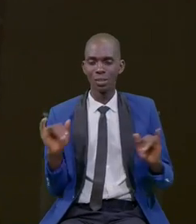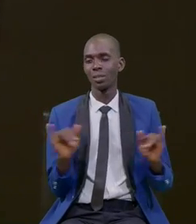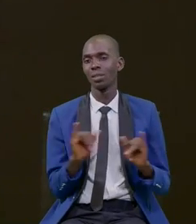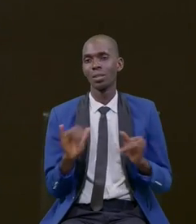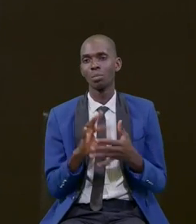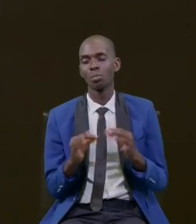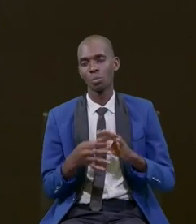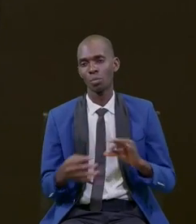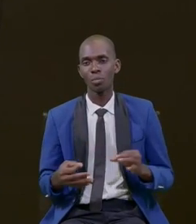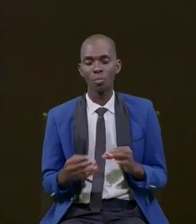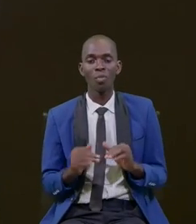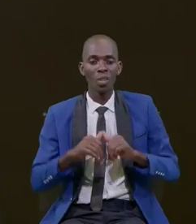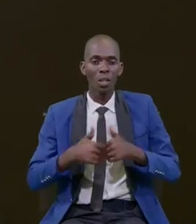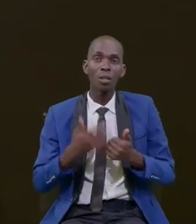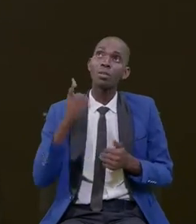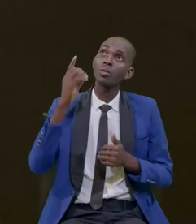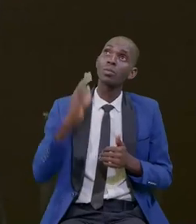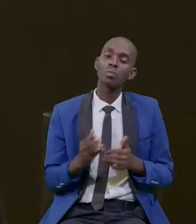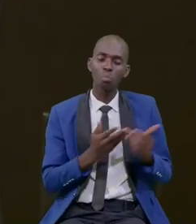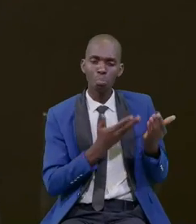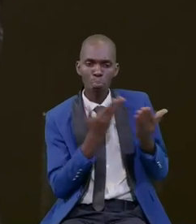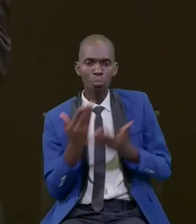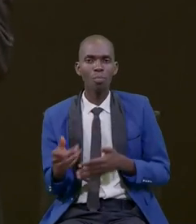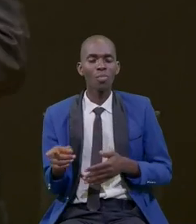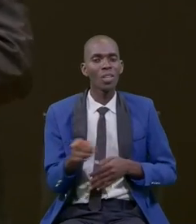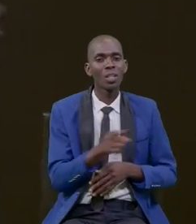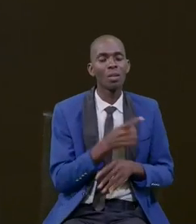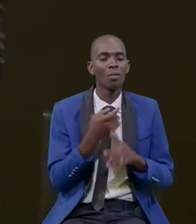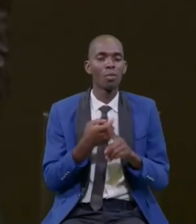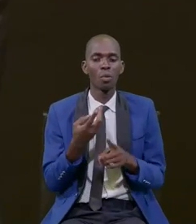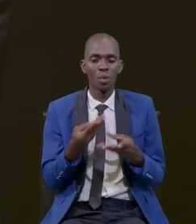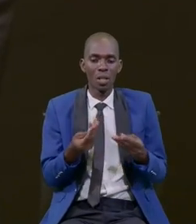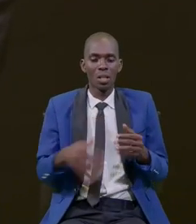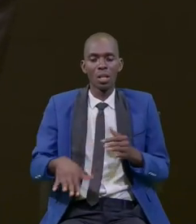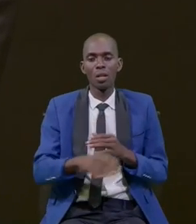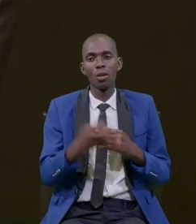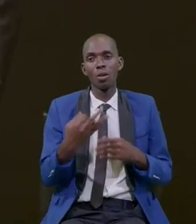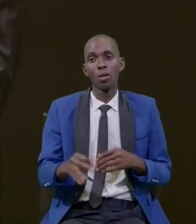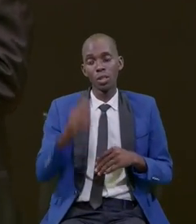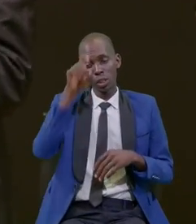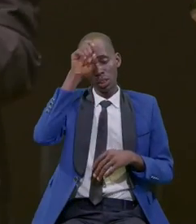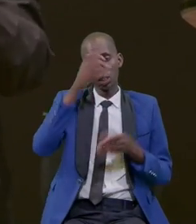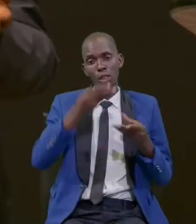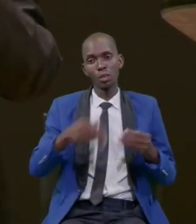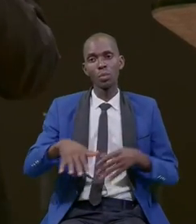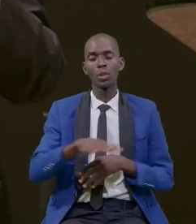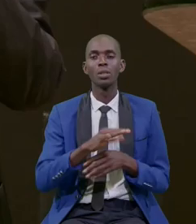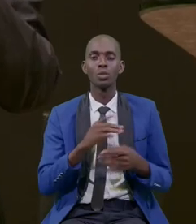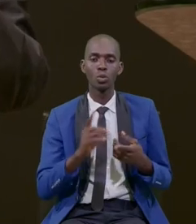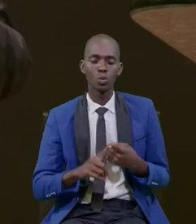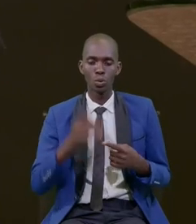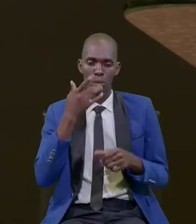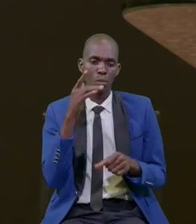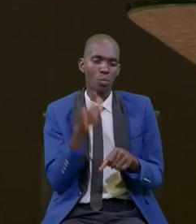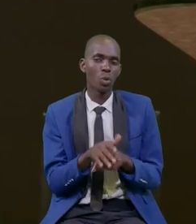ce que le Seigneur a fait. Comment il les a fait sortir du pays d'Égypte pour les faire entrer au pays de Canaan. Vous